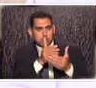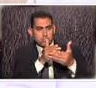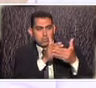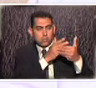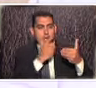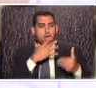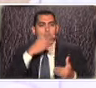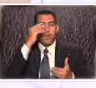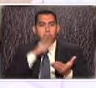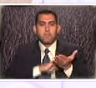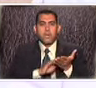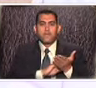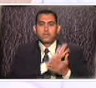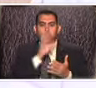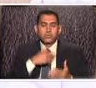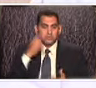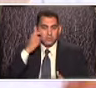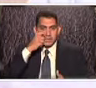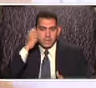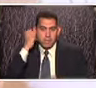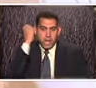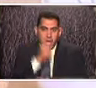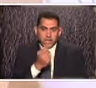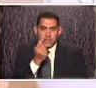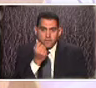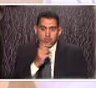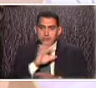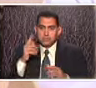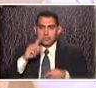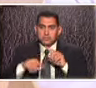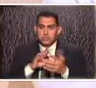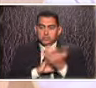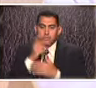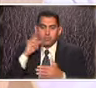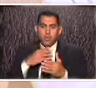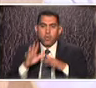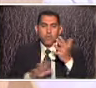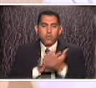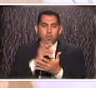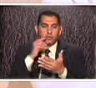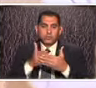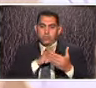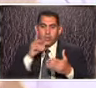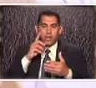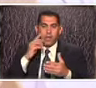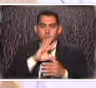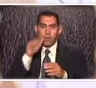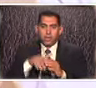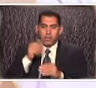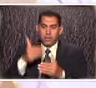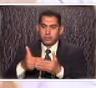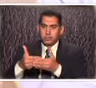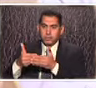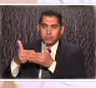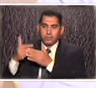غاب الاساس الروحي اصبح الاعتزال هروب من المجتمع ومن التاثير فيه نعم واصبح